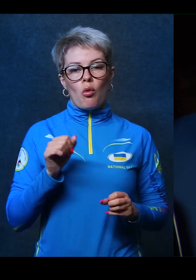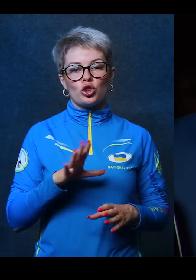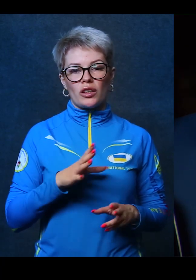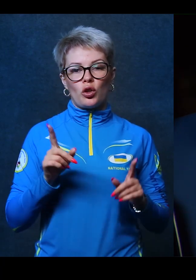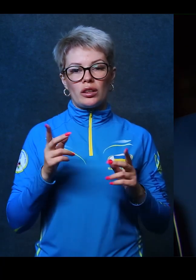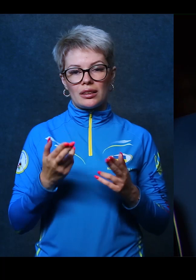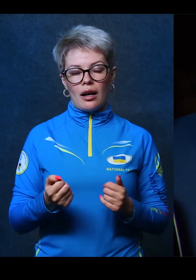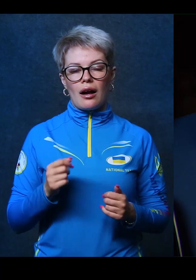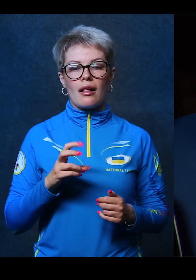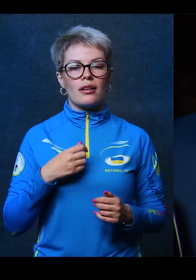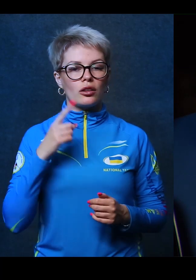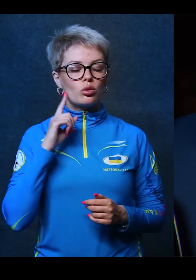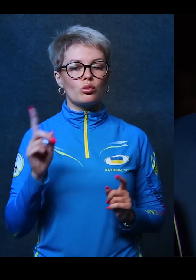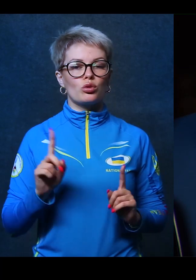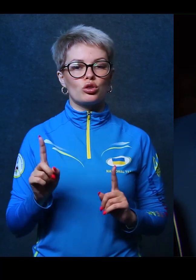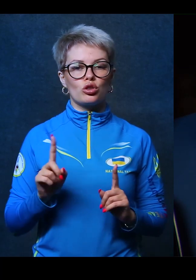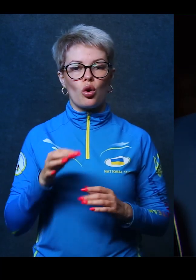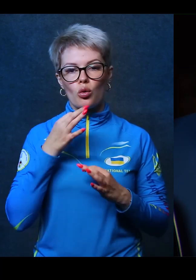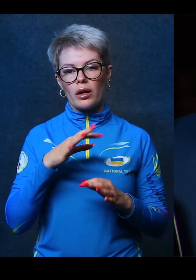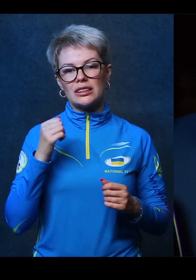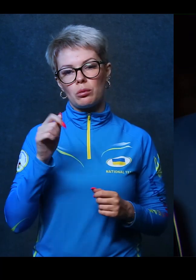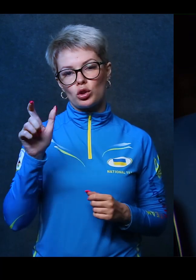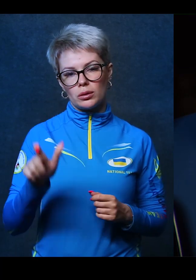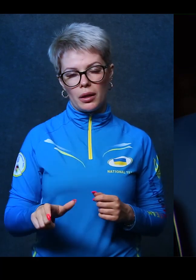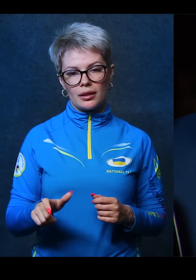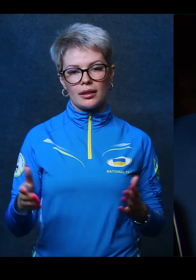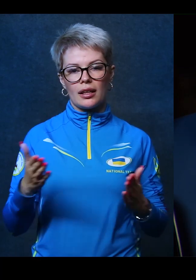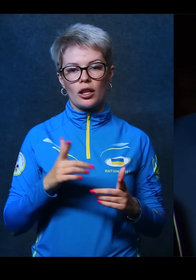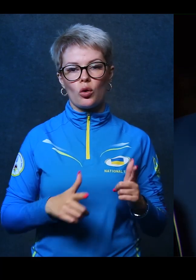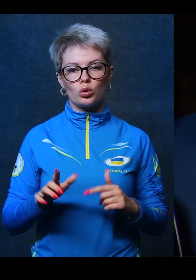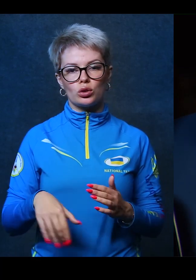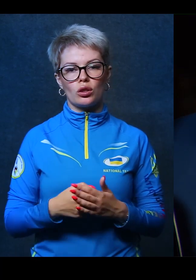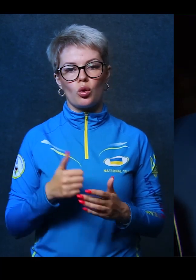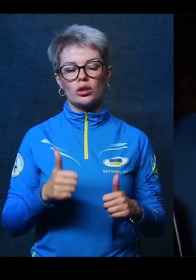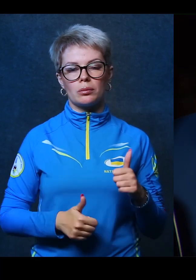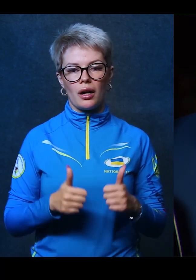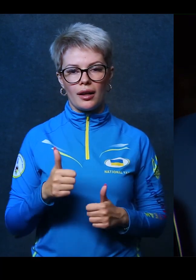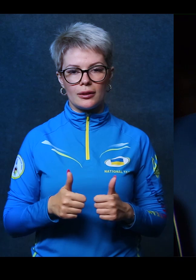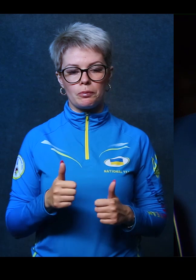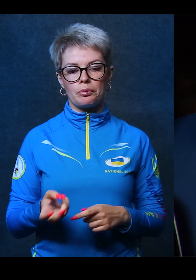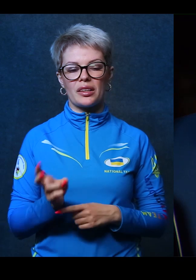можливо так, але я думаю, що любий спортсмен, який готується до змагань,